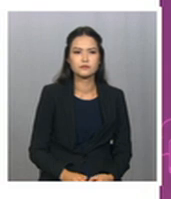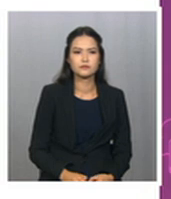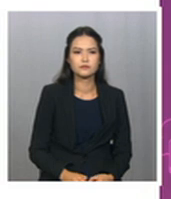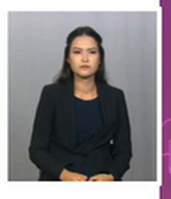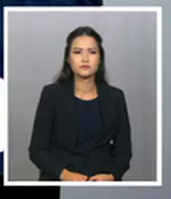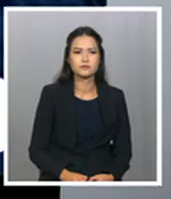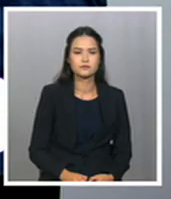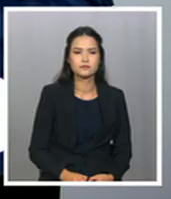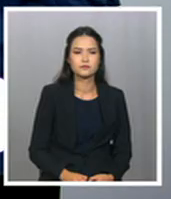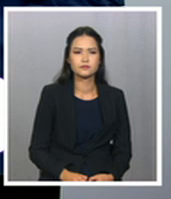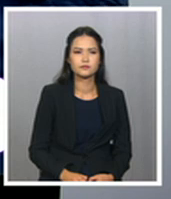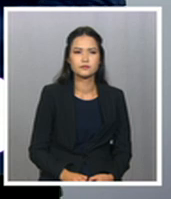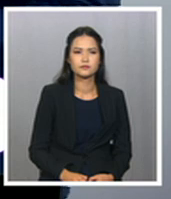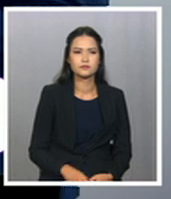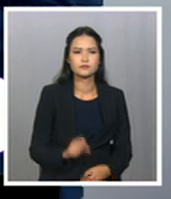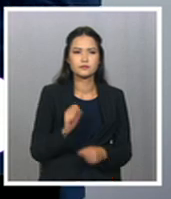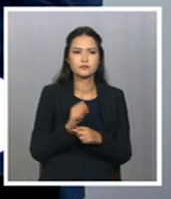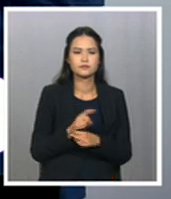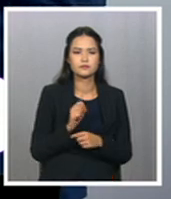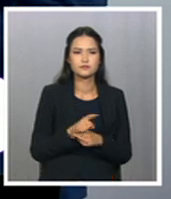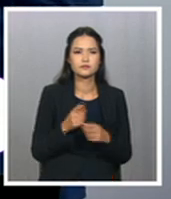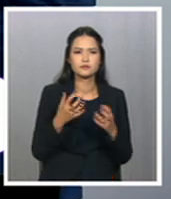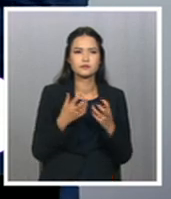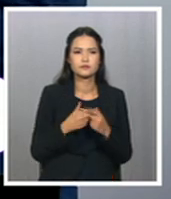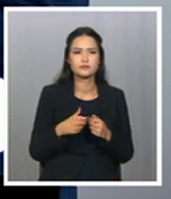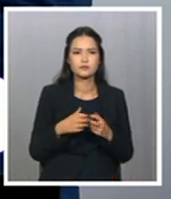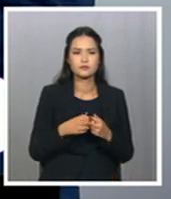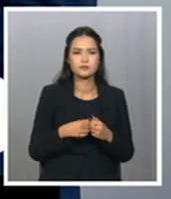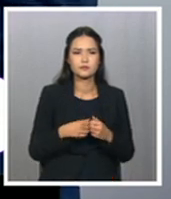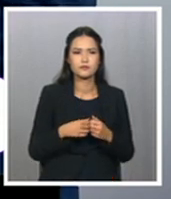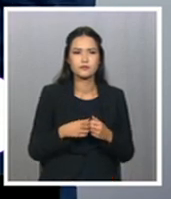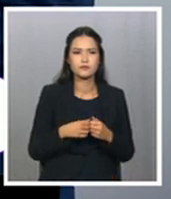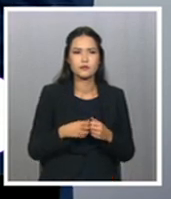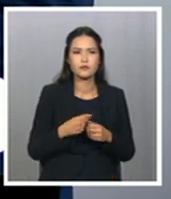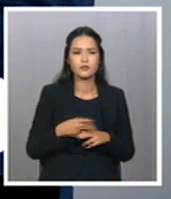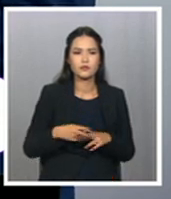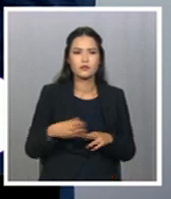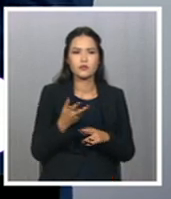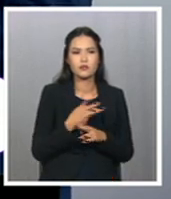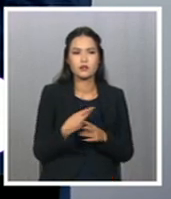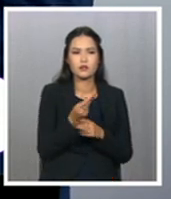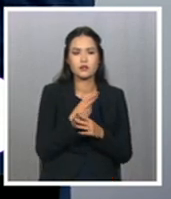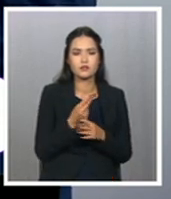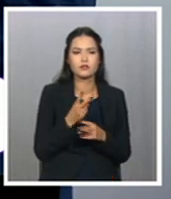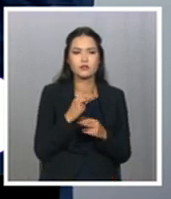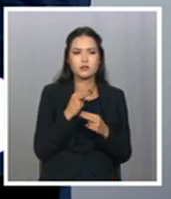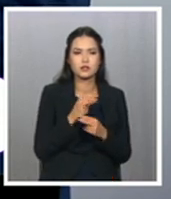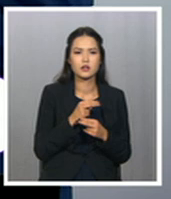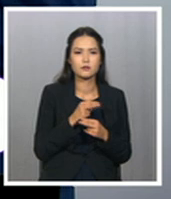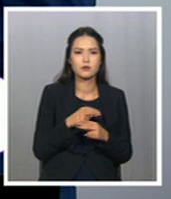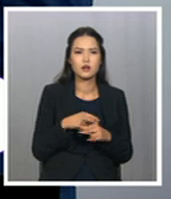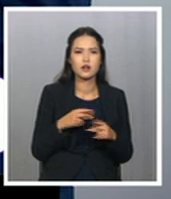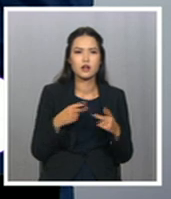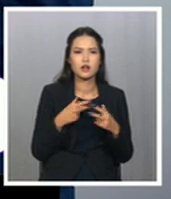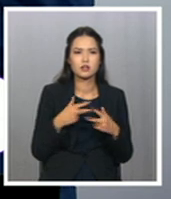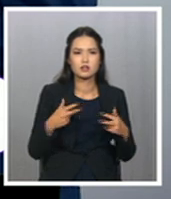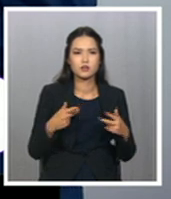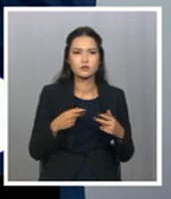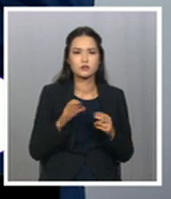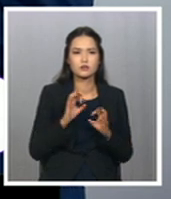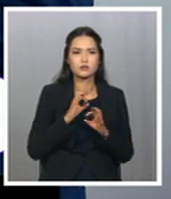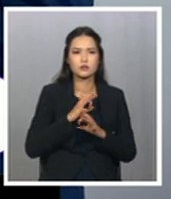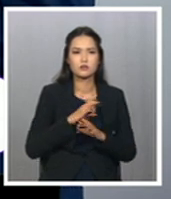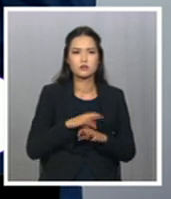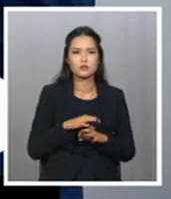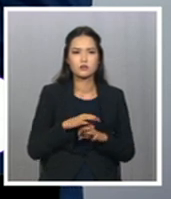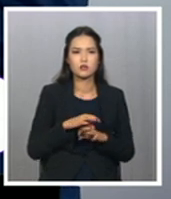Тапсырма шешімі: біздің жағдайымызда графикке қарап тербеліс, тепе-теңдік күйінен басылғандықтан,